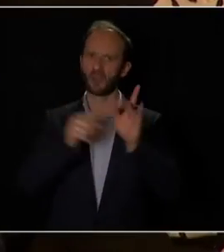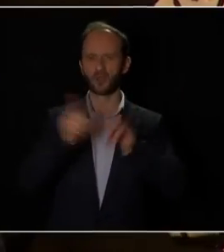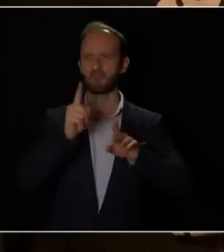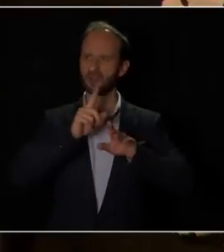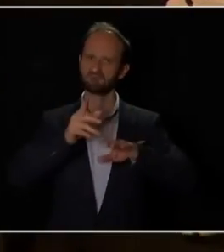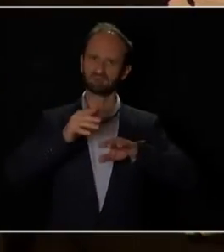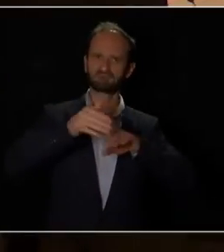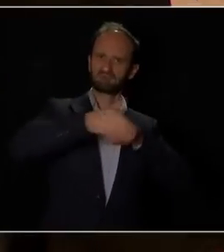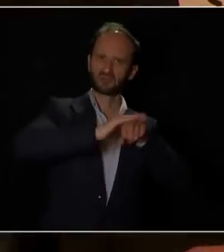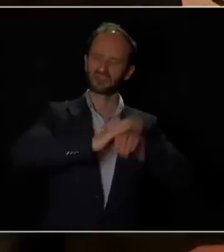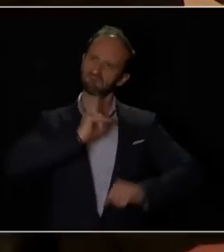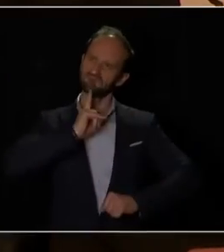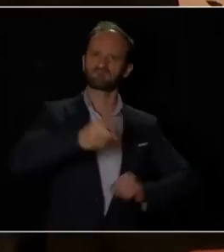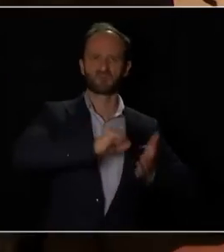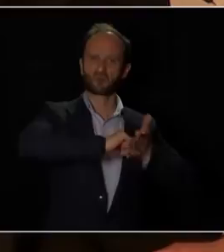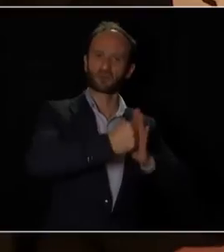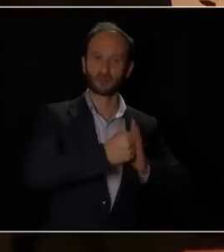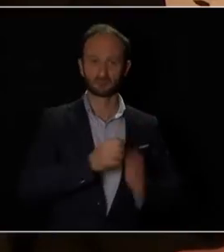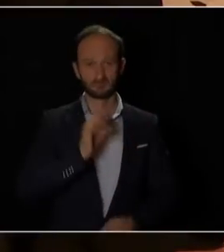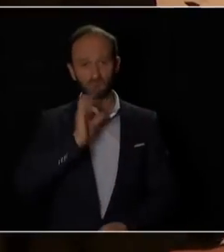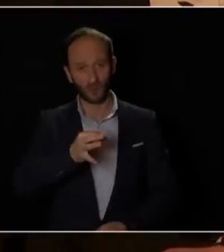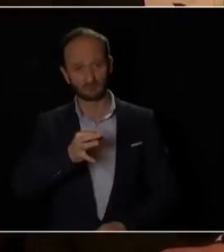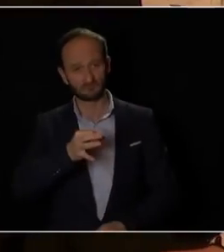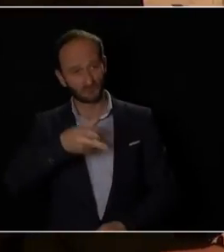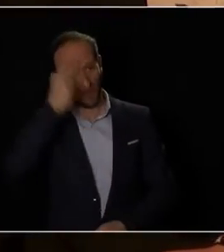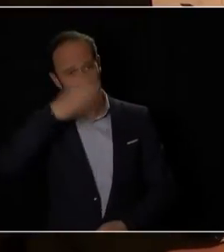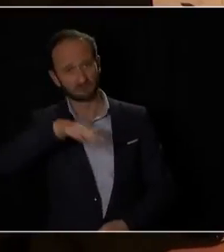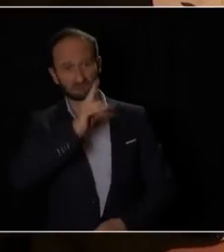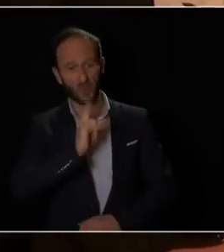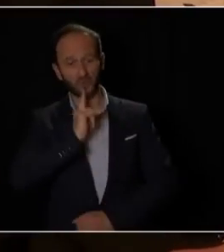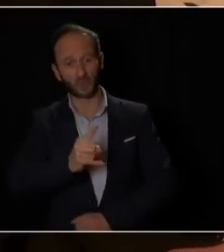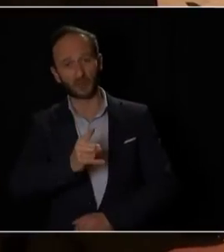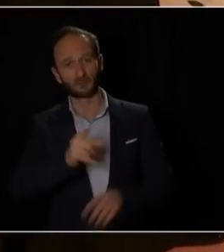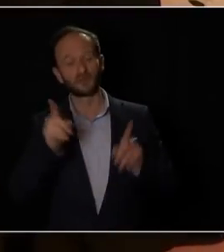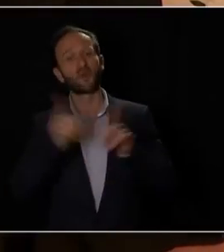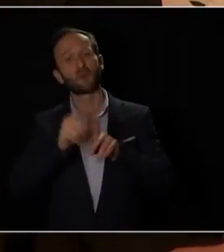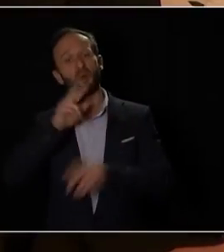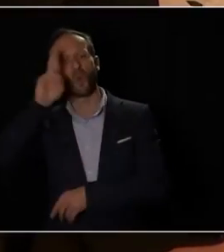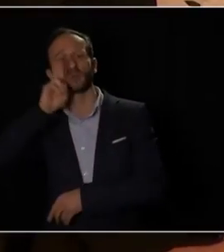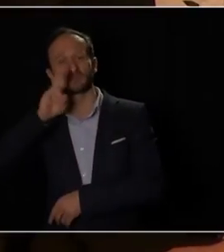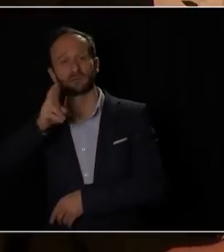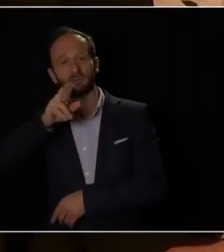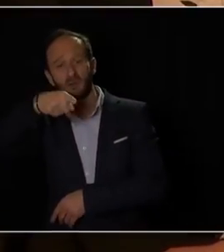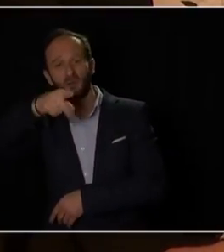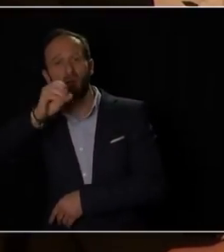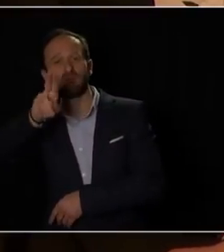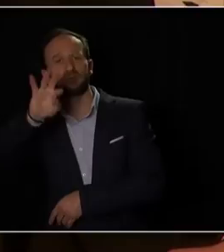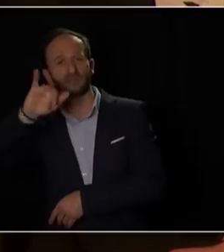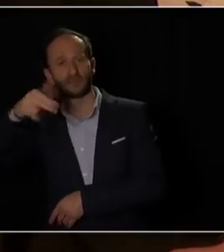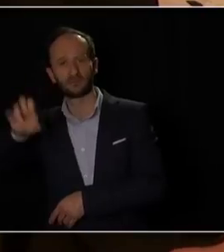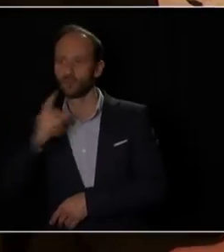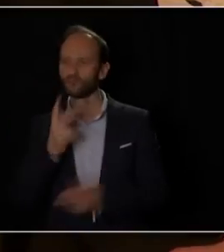autoritaire. Autoritaire, oui, vous avez bien entendu, autoritaire comme Poutine. Et cela, nous n'en voulons pas, nous, en